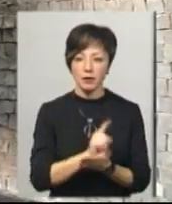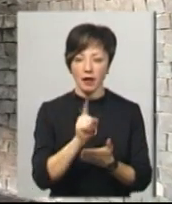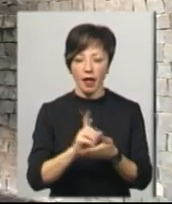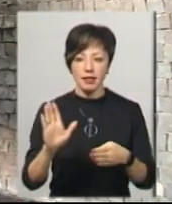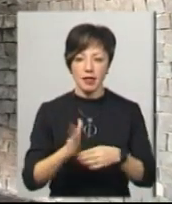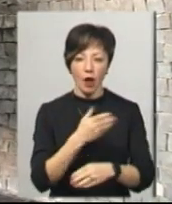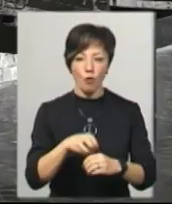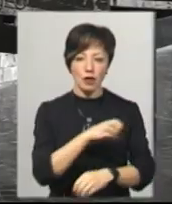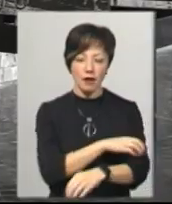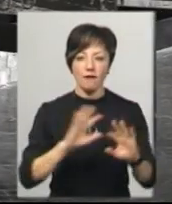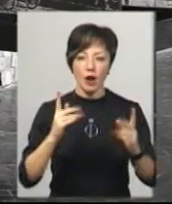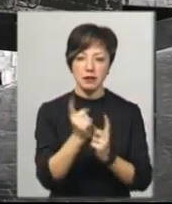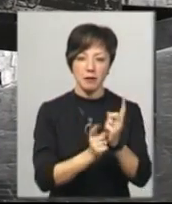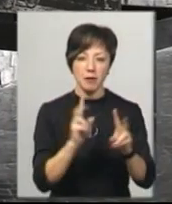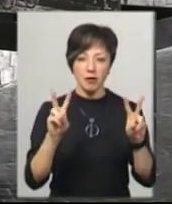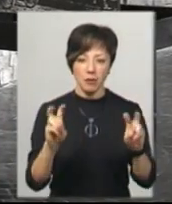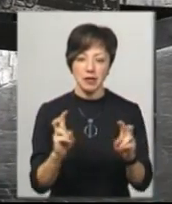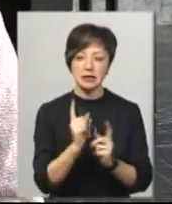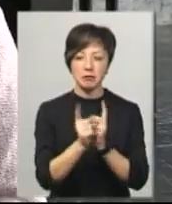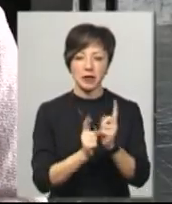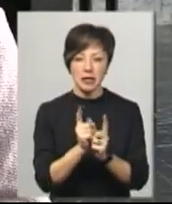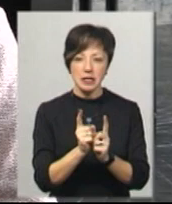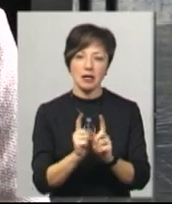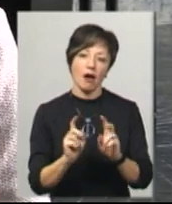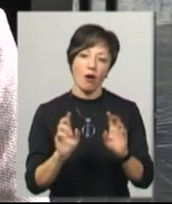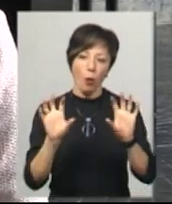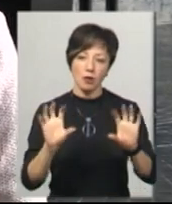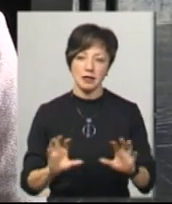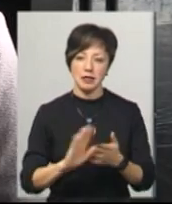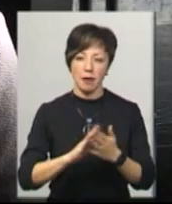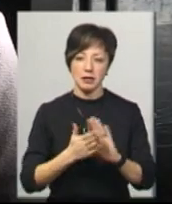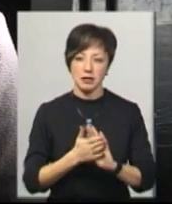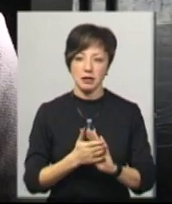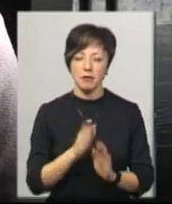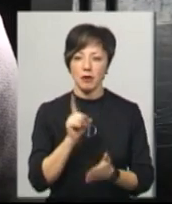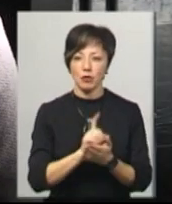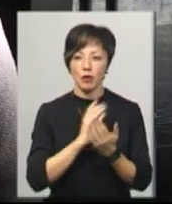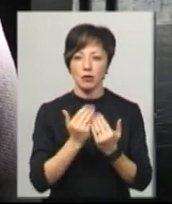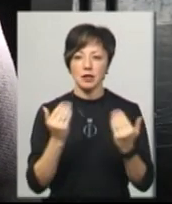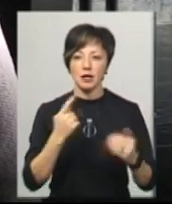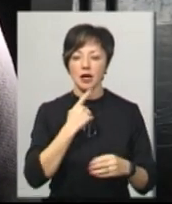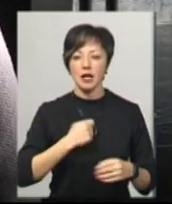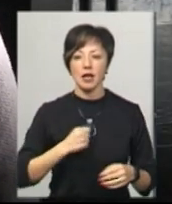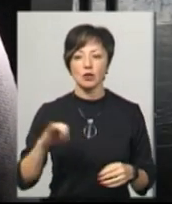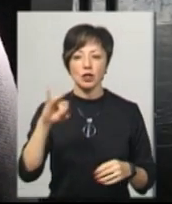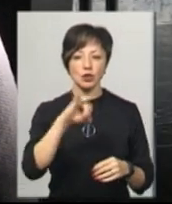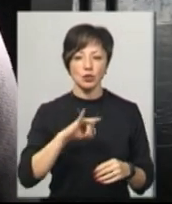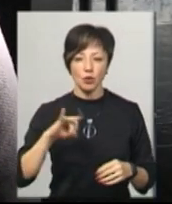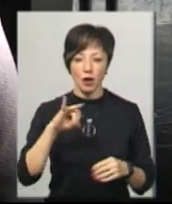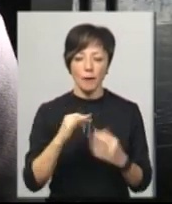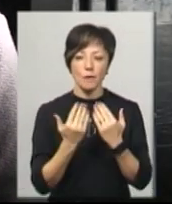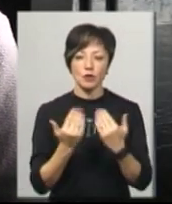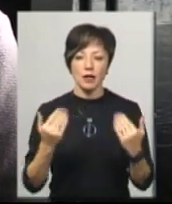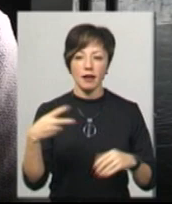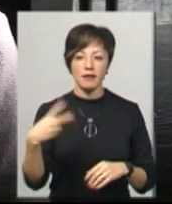декомунізації. В разі перейменування музею зміниться концепція. Це має бути музеєм радянської історії, музеєм